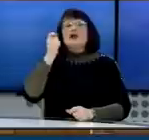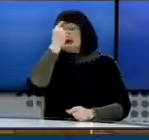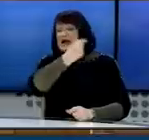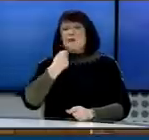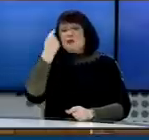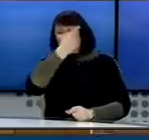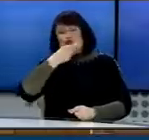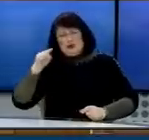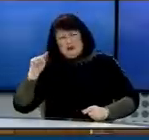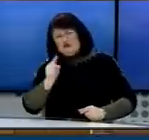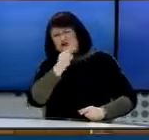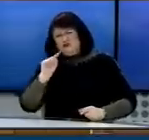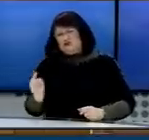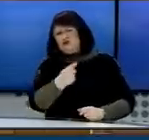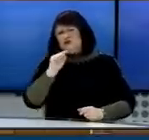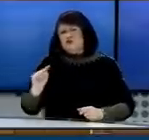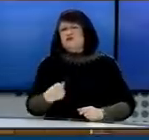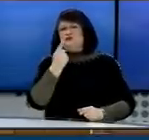πρόσωπα.